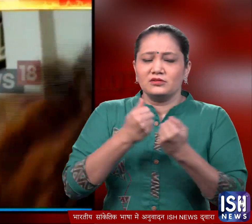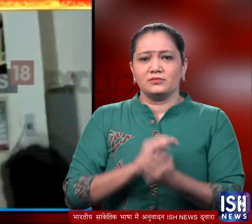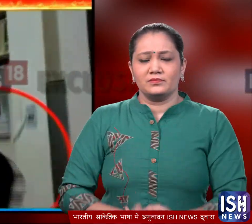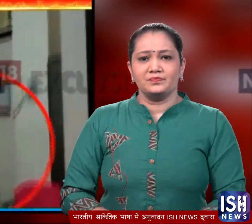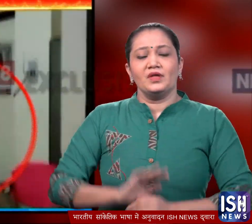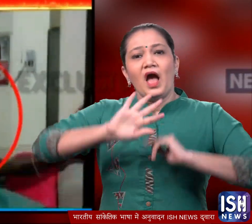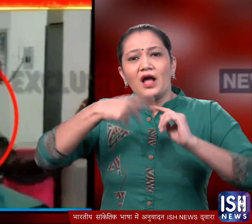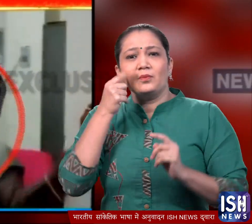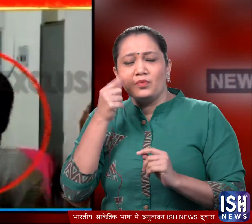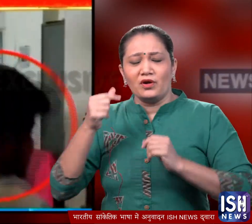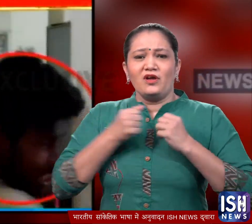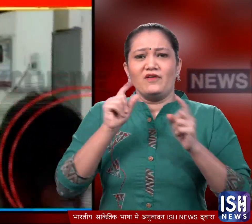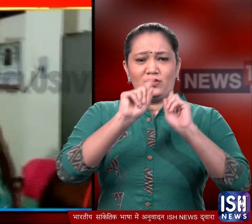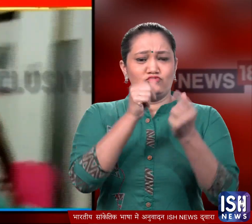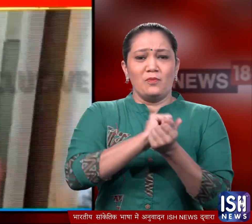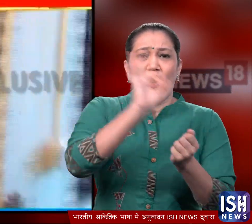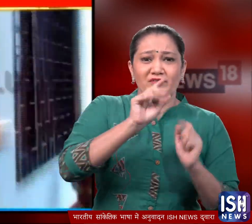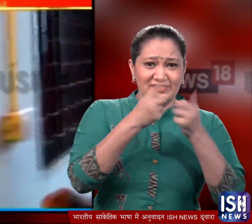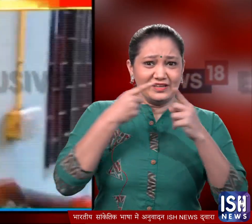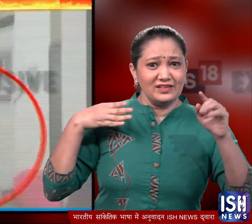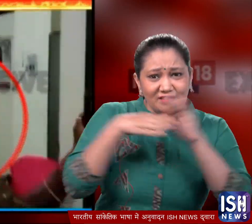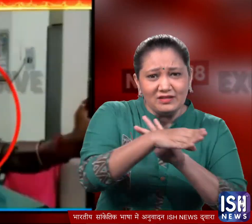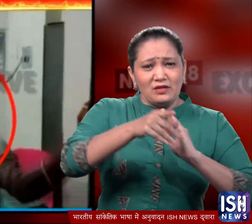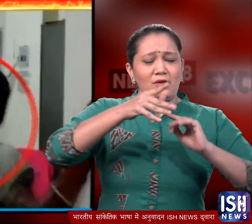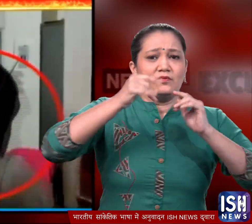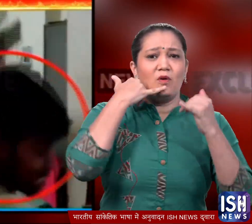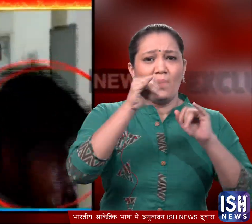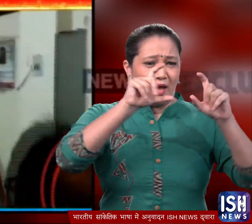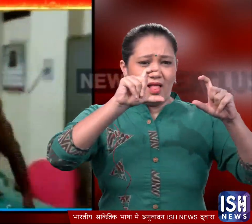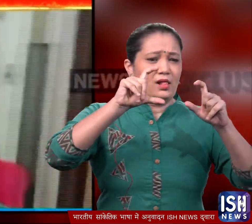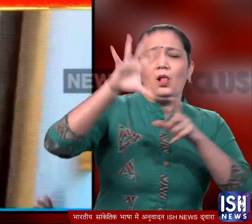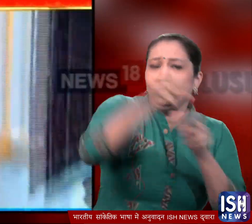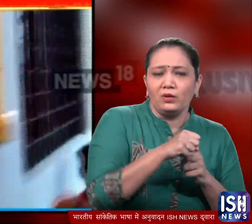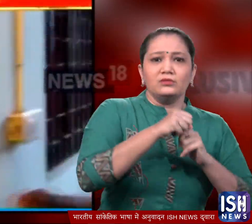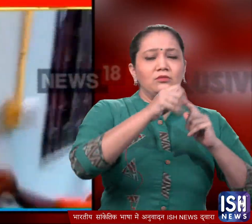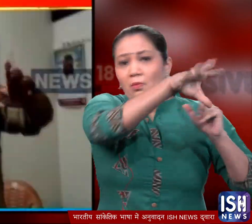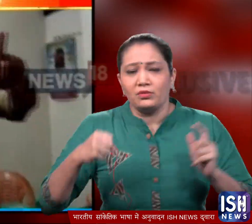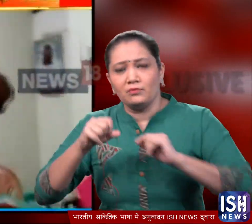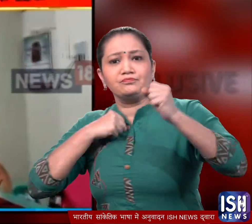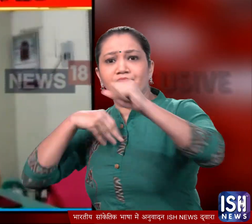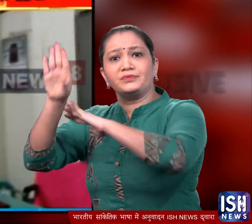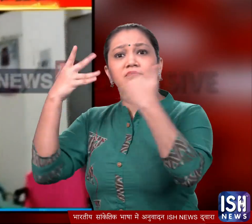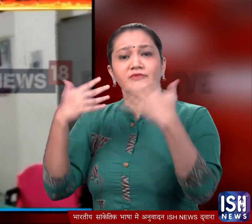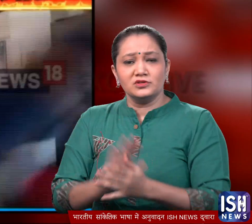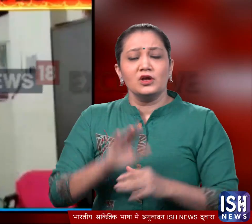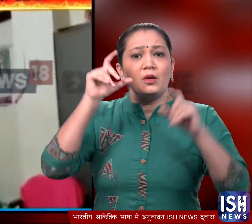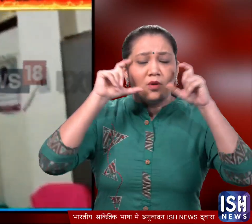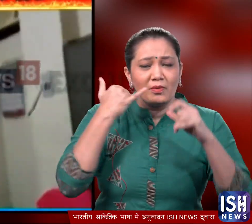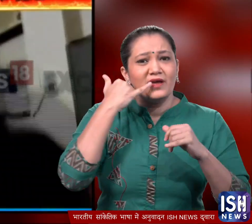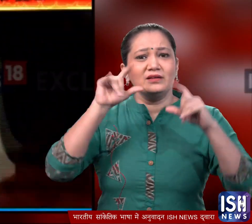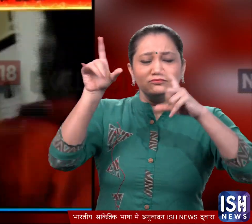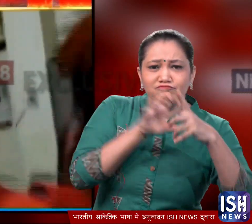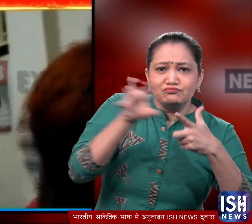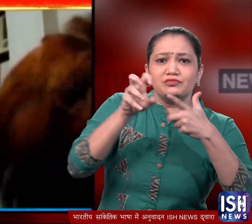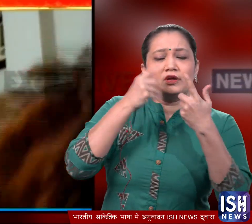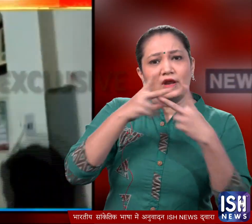इस बीच एक दूसरा लड़का तेजी से उस दारोगा के कमरे में दाखिल हुआ और उनके हाथ से मोबाइल छीनकर फरार हो गया। इस मोबाइल के जरिए वो हंगामा कर